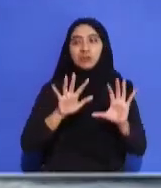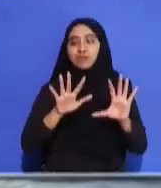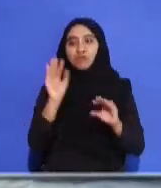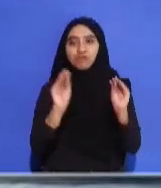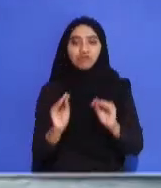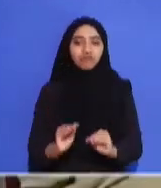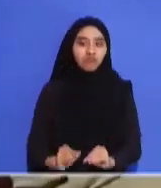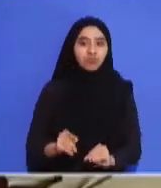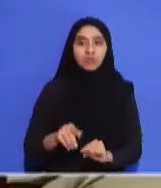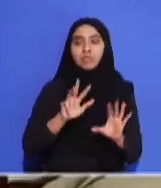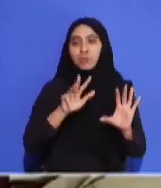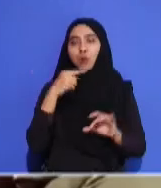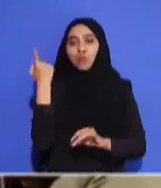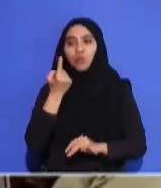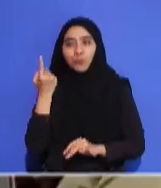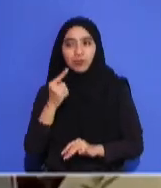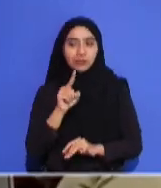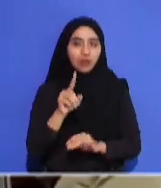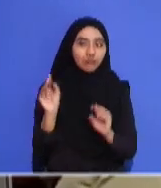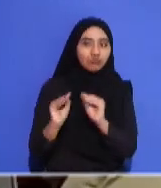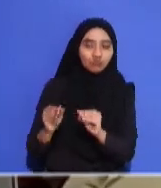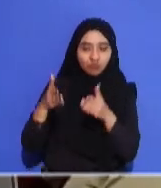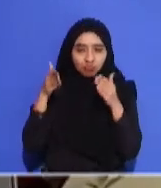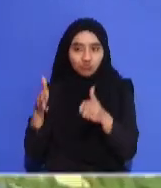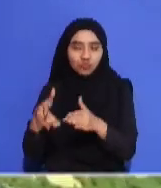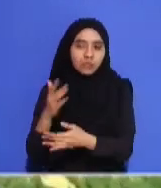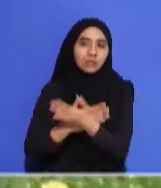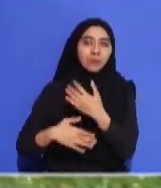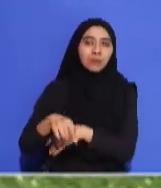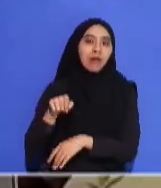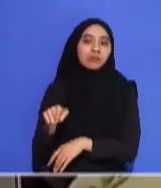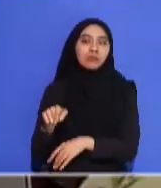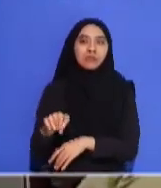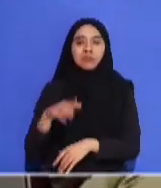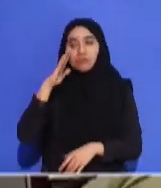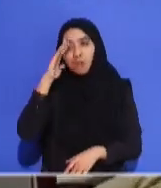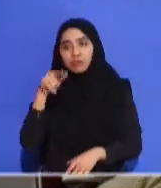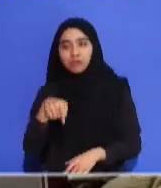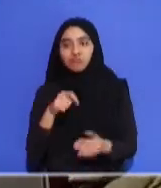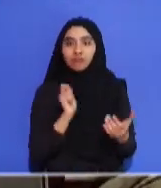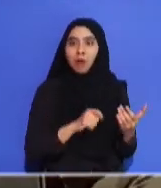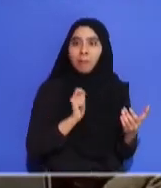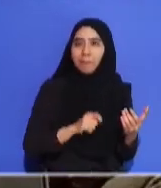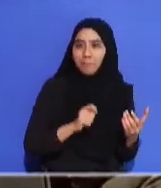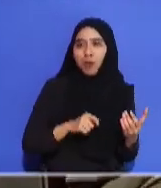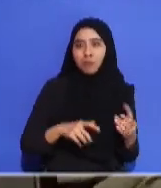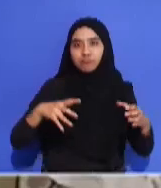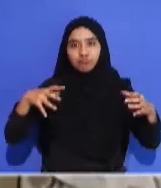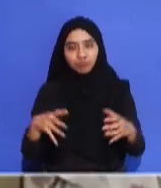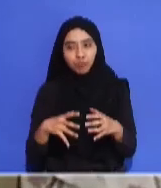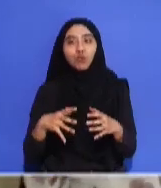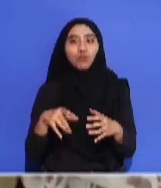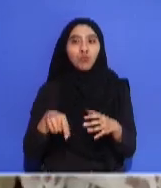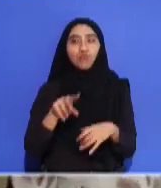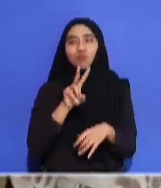se formasi umum dan satu formasi disabilitas Satpol PP kota Yogyakarta mendapat kuota CPNS terbanyak yaitu dua